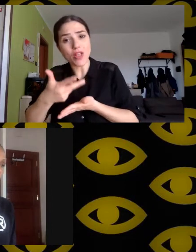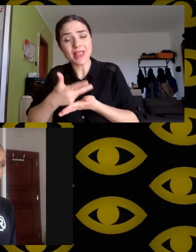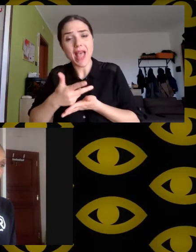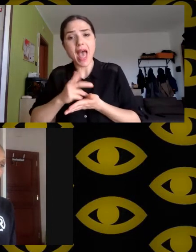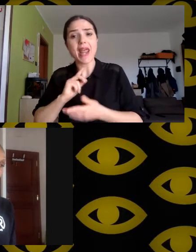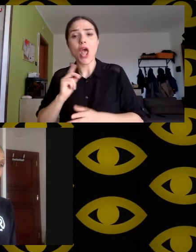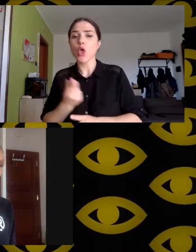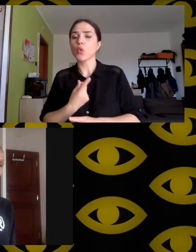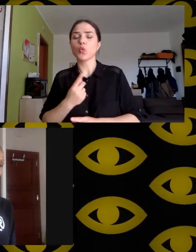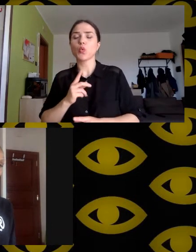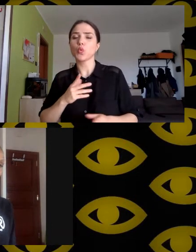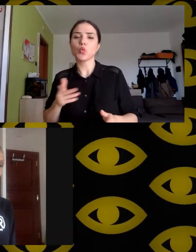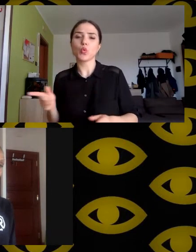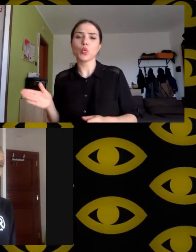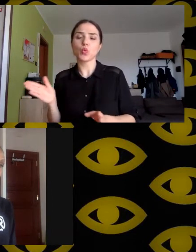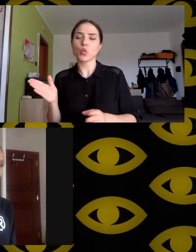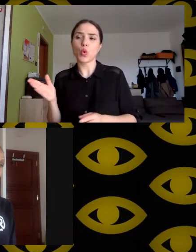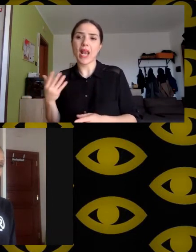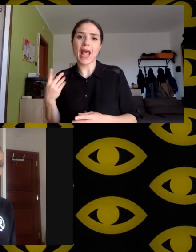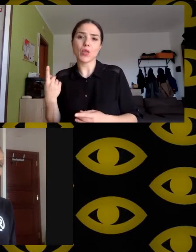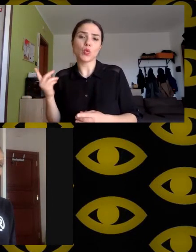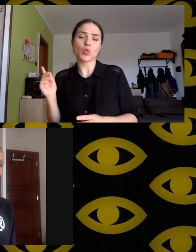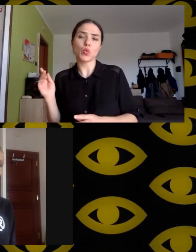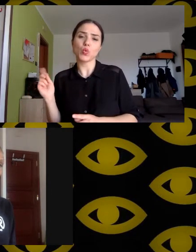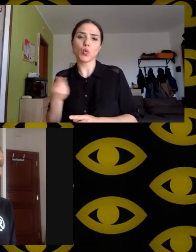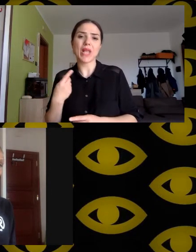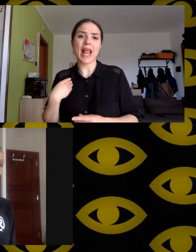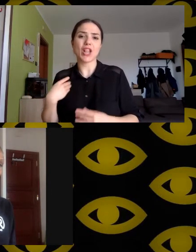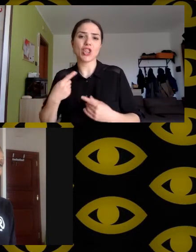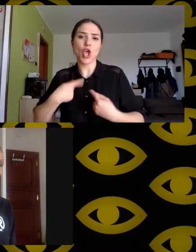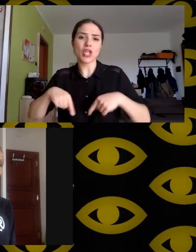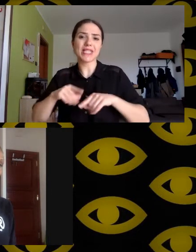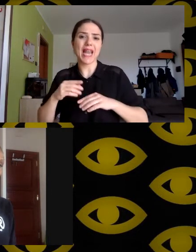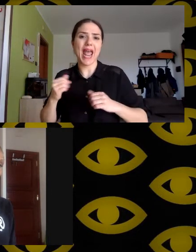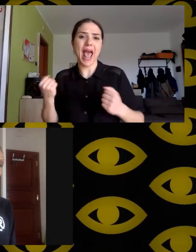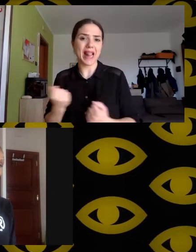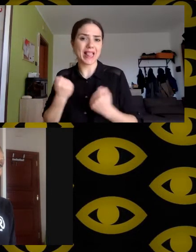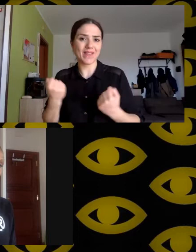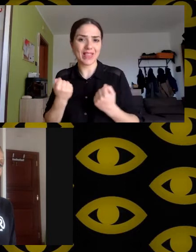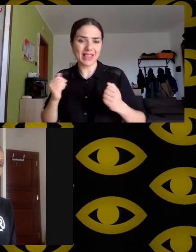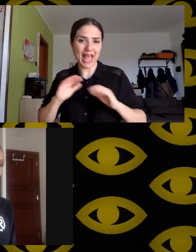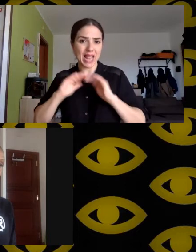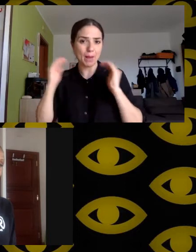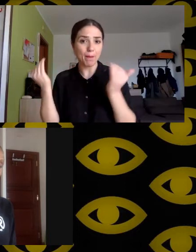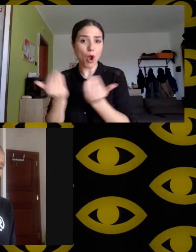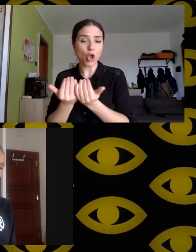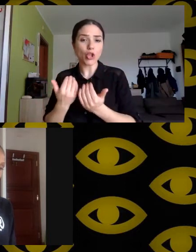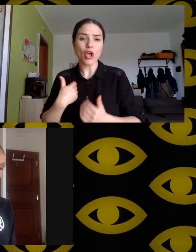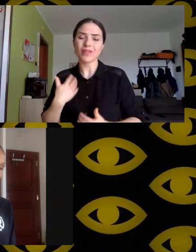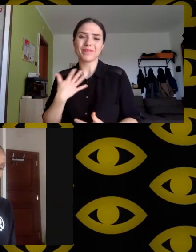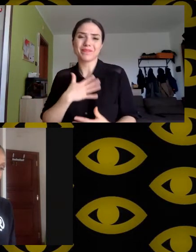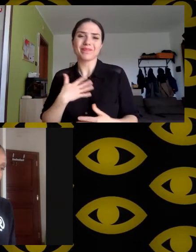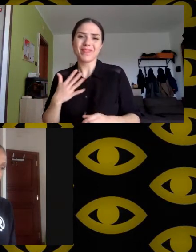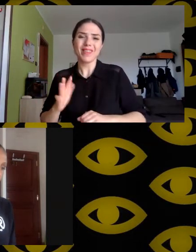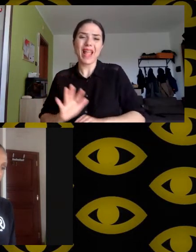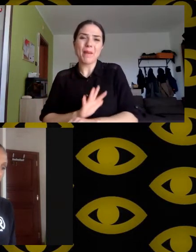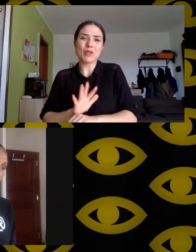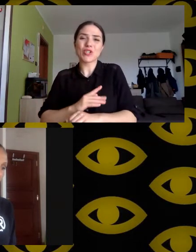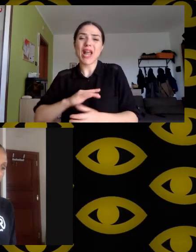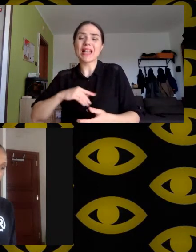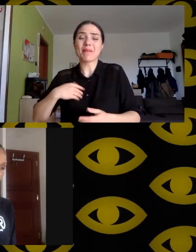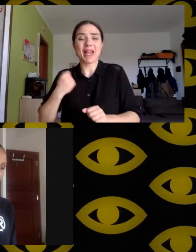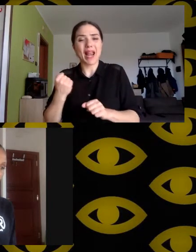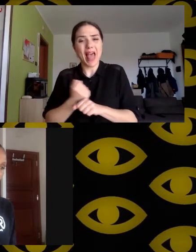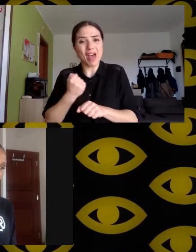in giro per il mondo. E sono fortunata, perché tutte le persone con le quali collaboro poi negli anni sono diventate le mie migliori